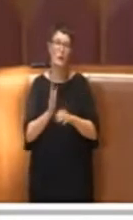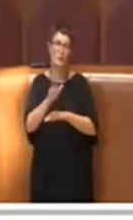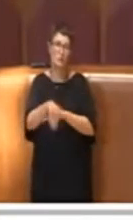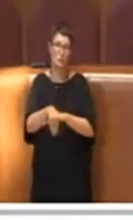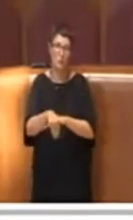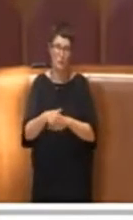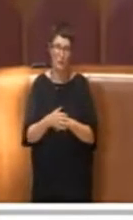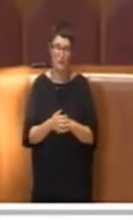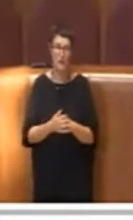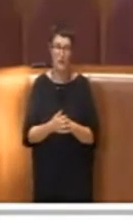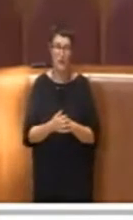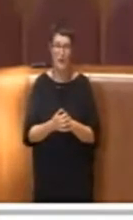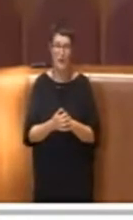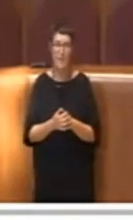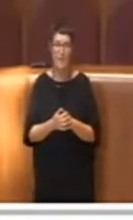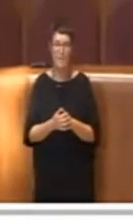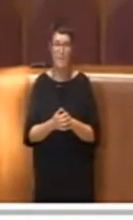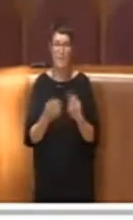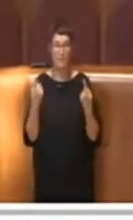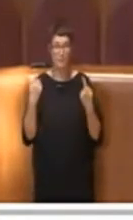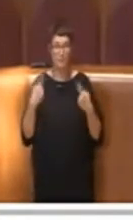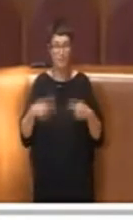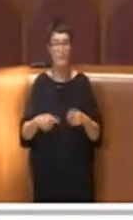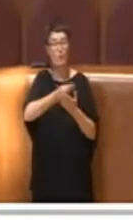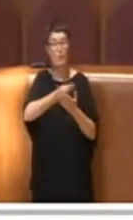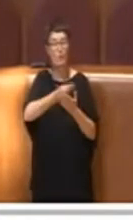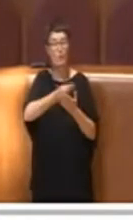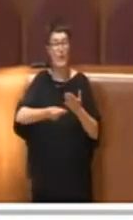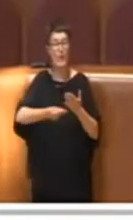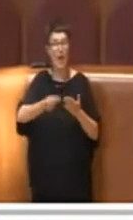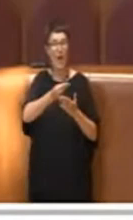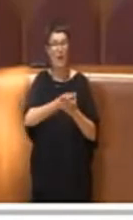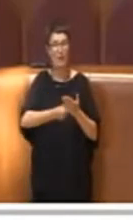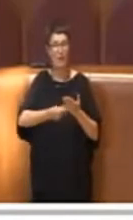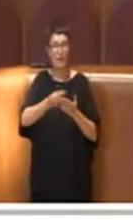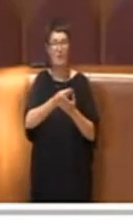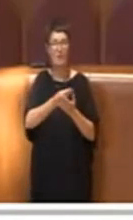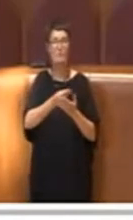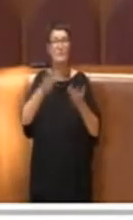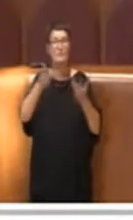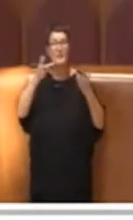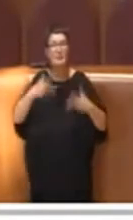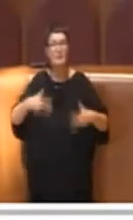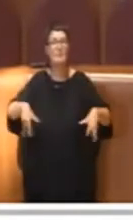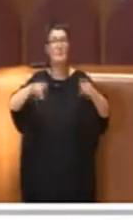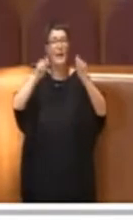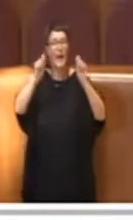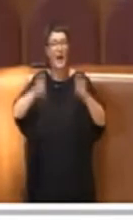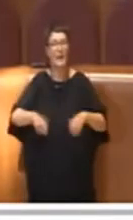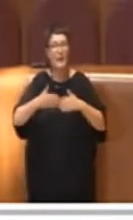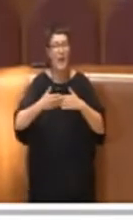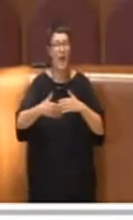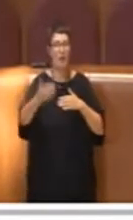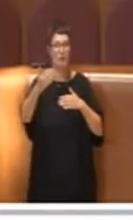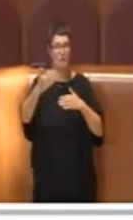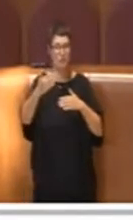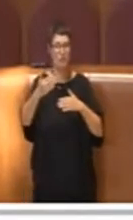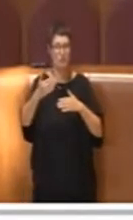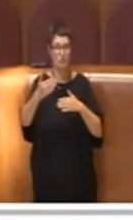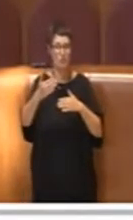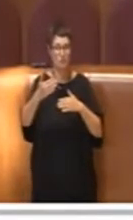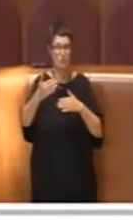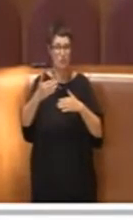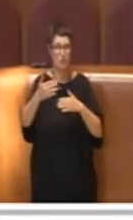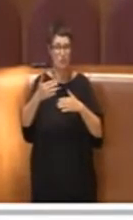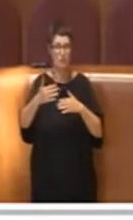Questo costituirà un piano di rilancio per il settore e noi siamo confidenti che tramite